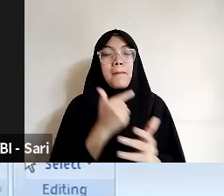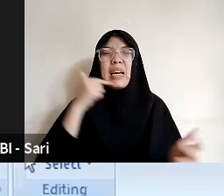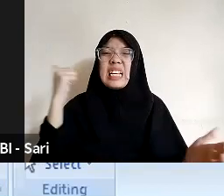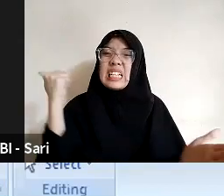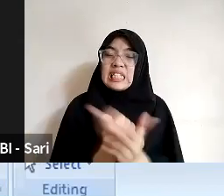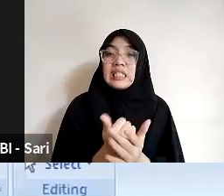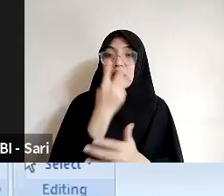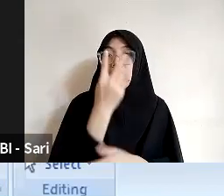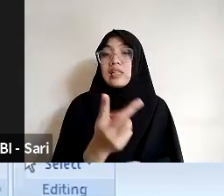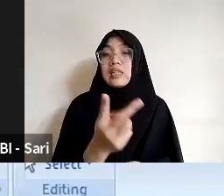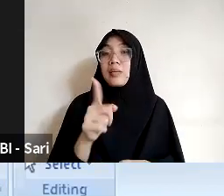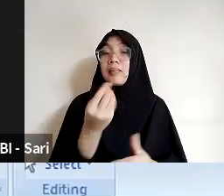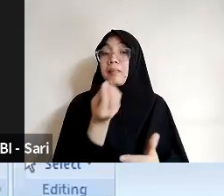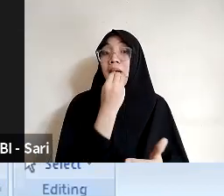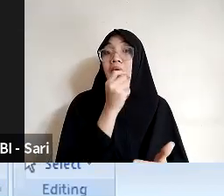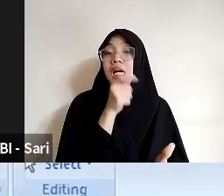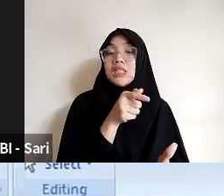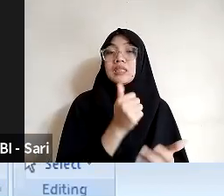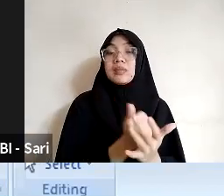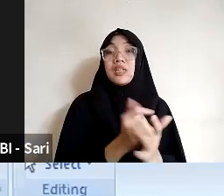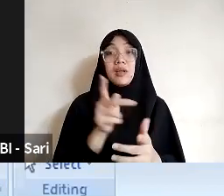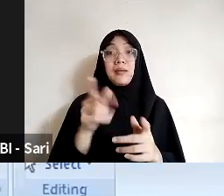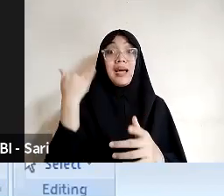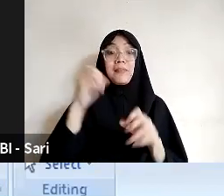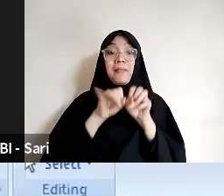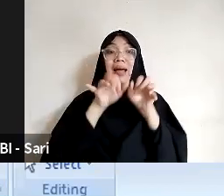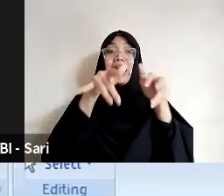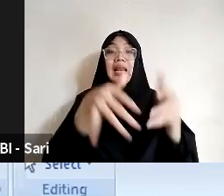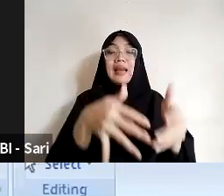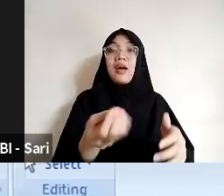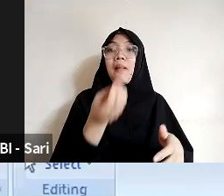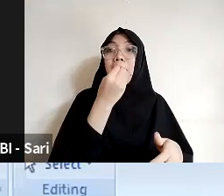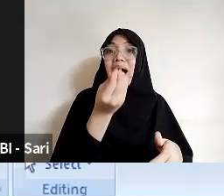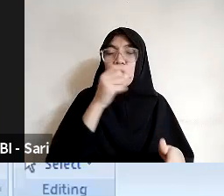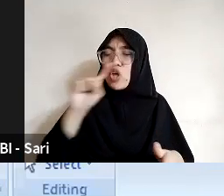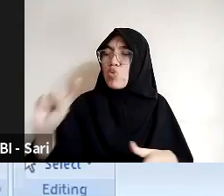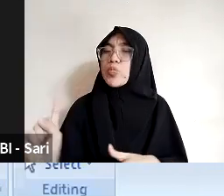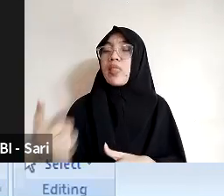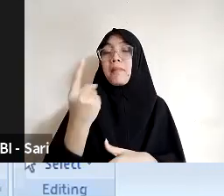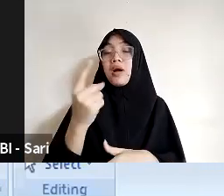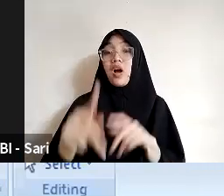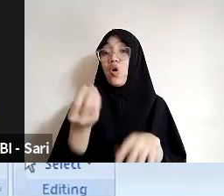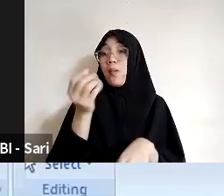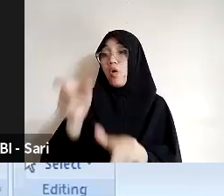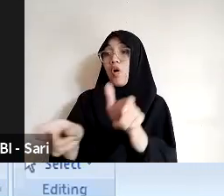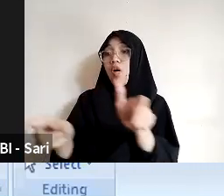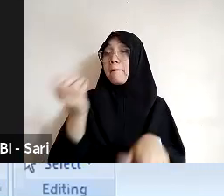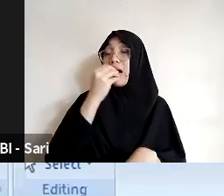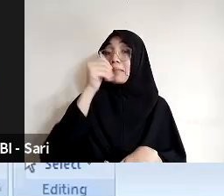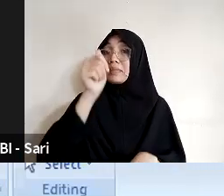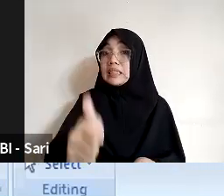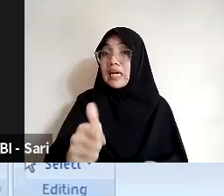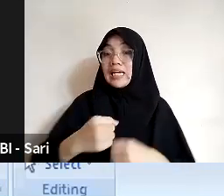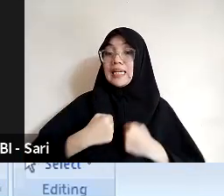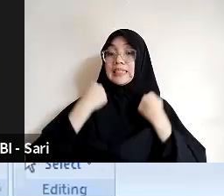lihat, karena disitulah sebenarnya kemarin pada saat pandemi, topangan utama itu adalah pangan. Asal orang bisa makan, orang sehat,